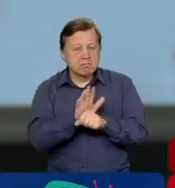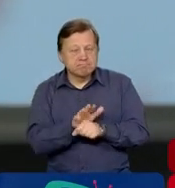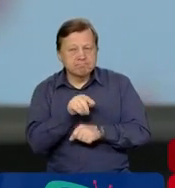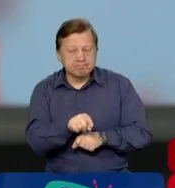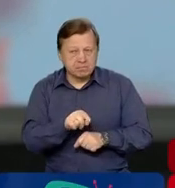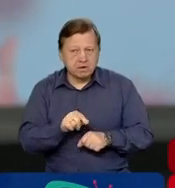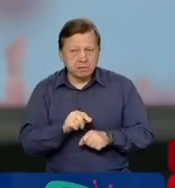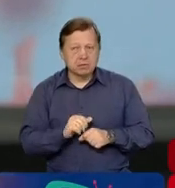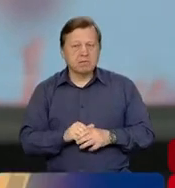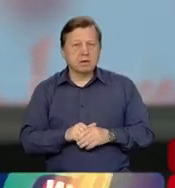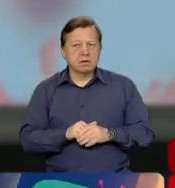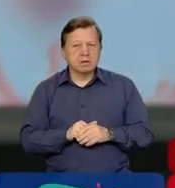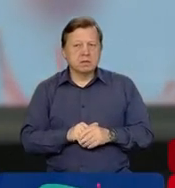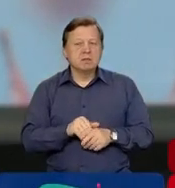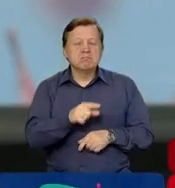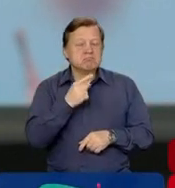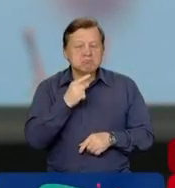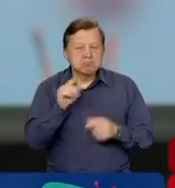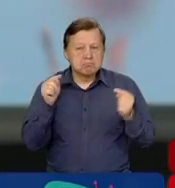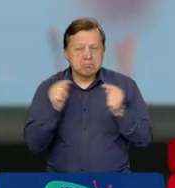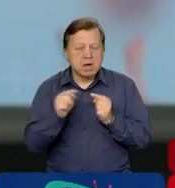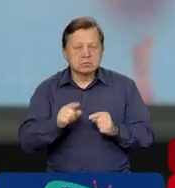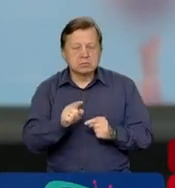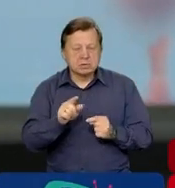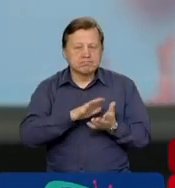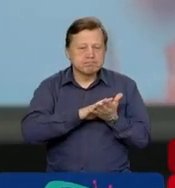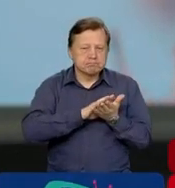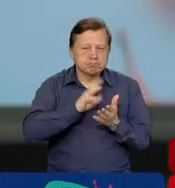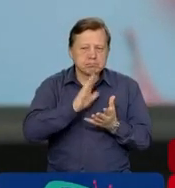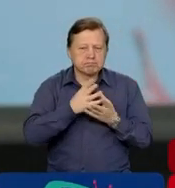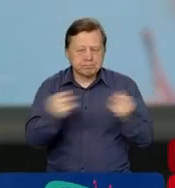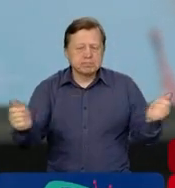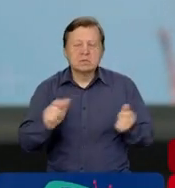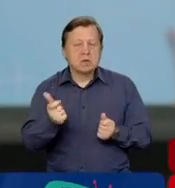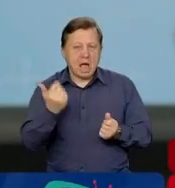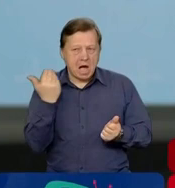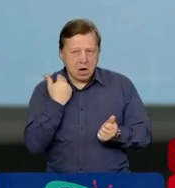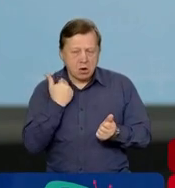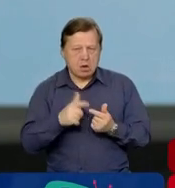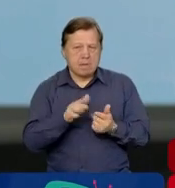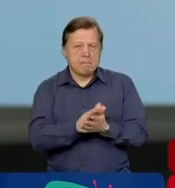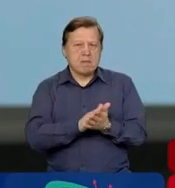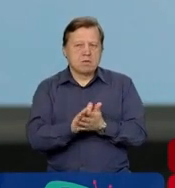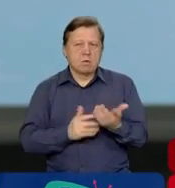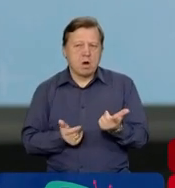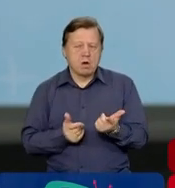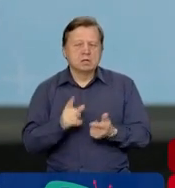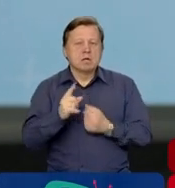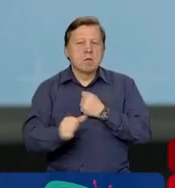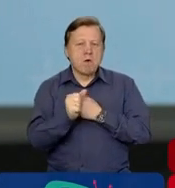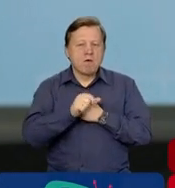wskazują na alkohol i wskazują też na mydło z uwagi na tą otoczkę lipidową.